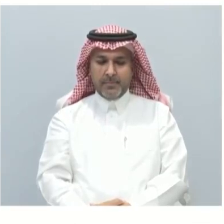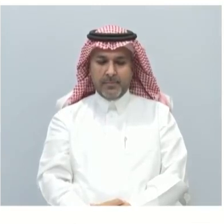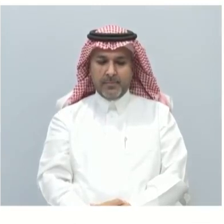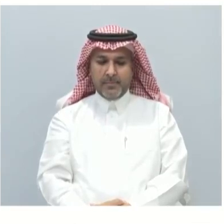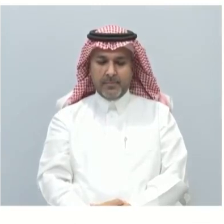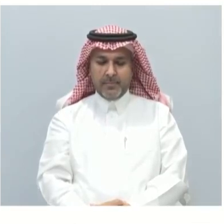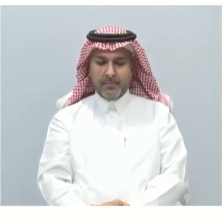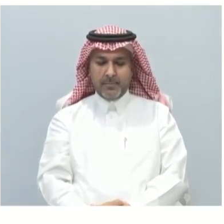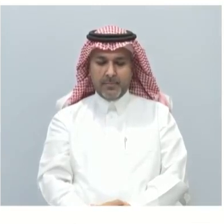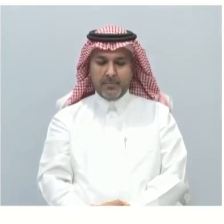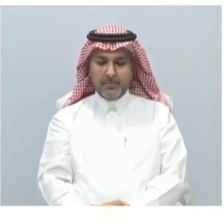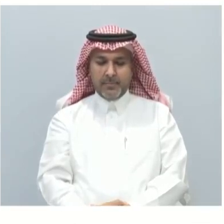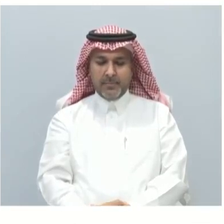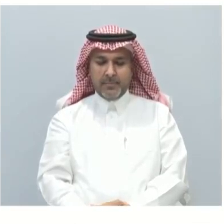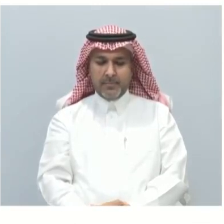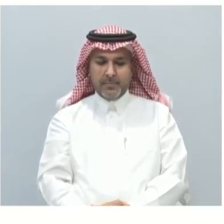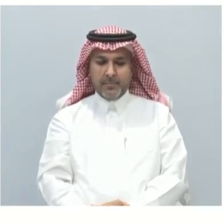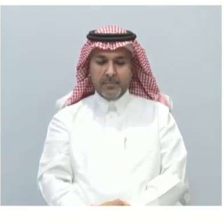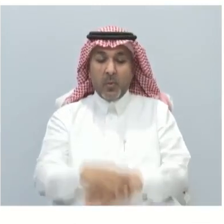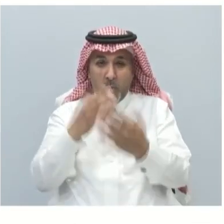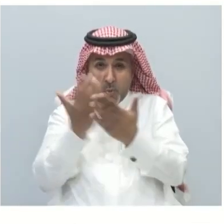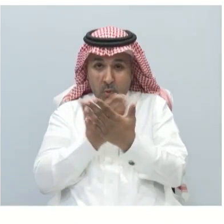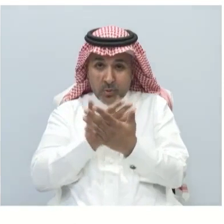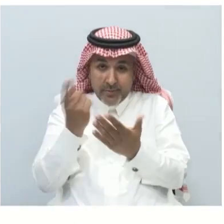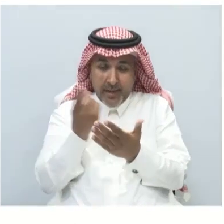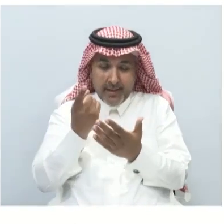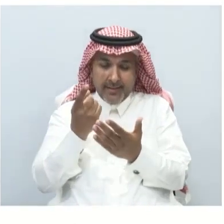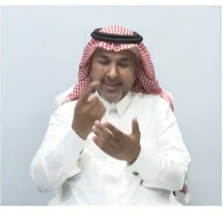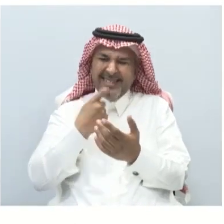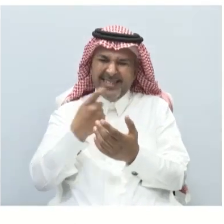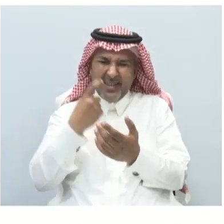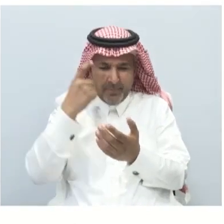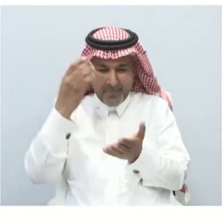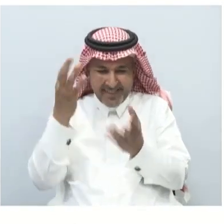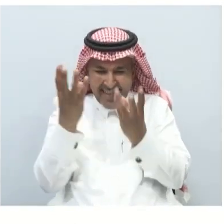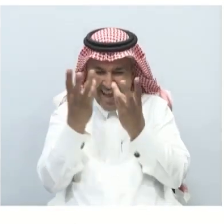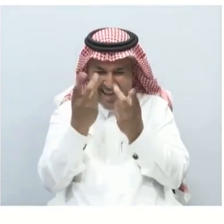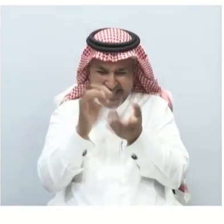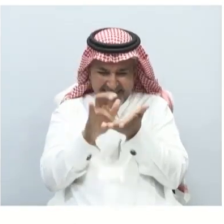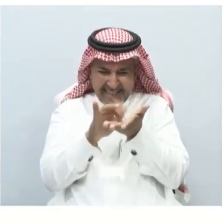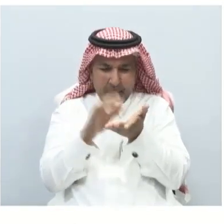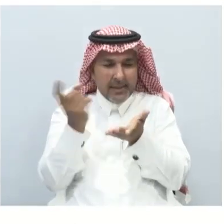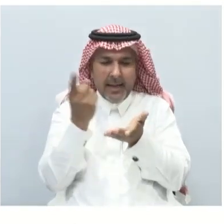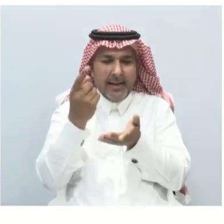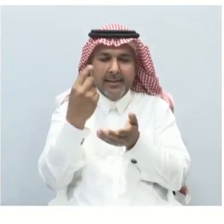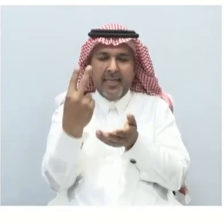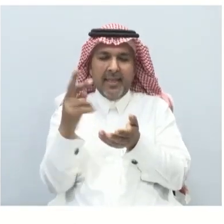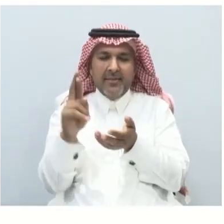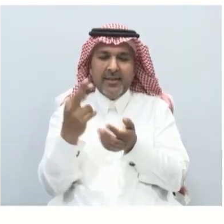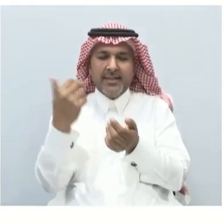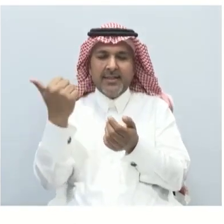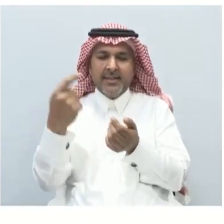فاصله طبعا ما حد يقدر يجيب بالرسم 2.16 لكن تقديريا قلنا هي فوق اثنين او اثنين كسور